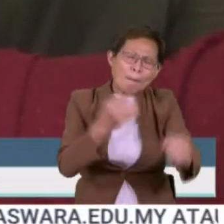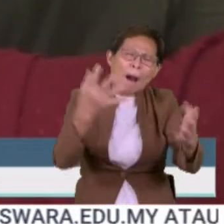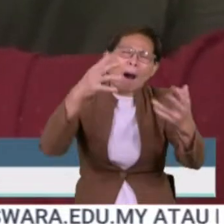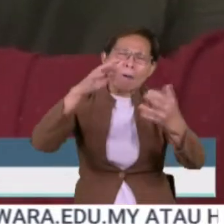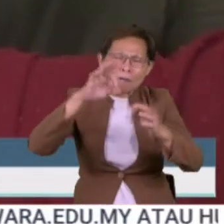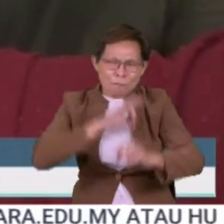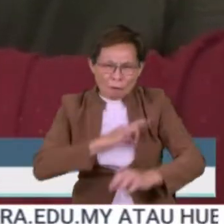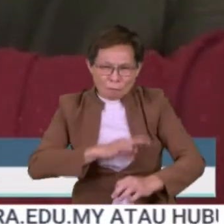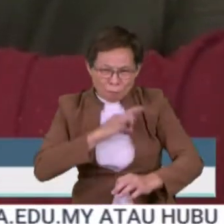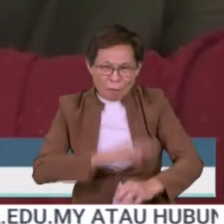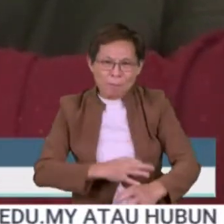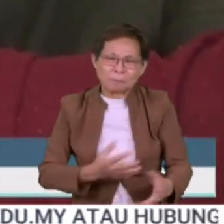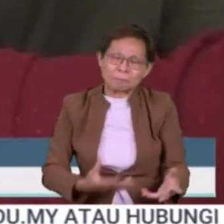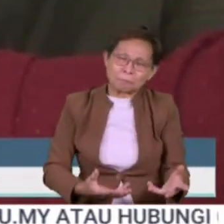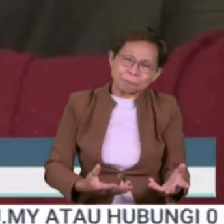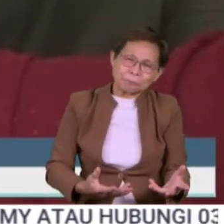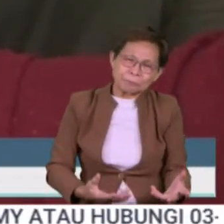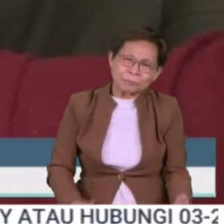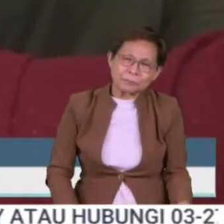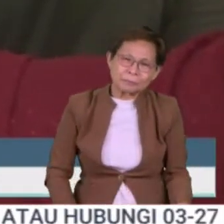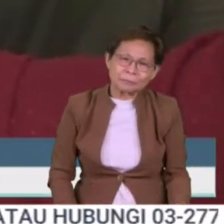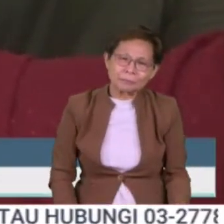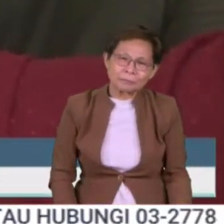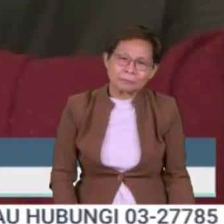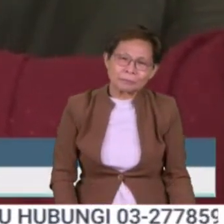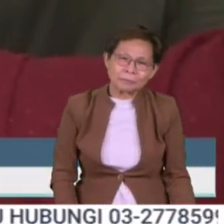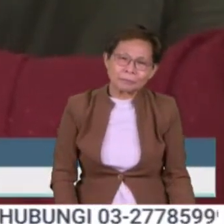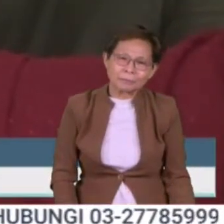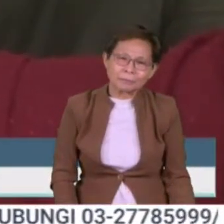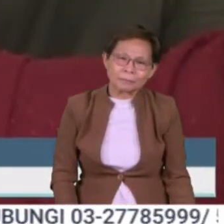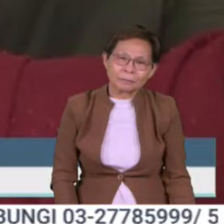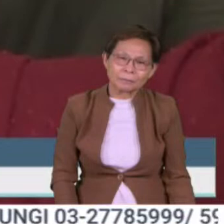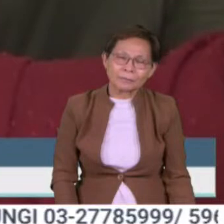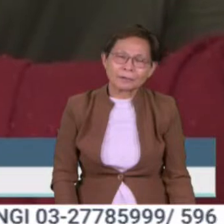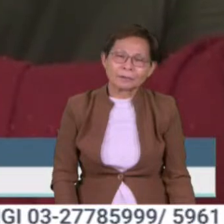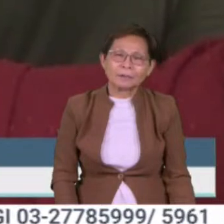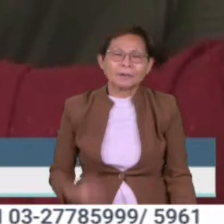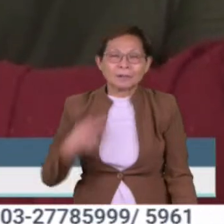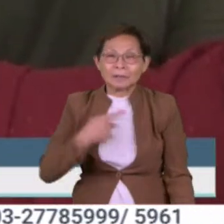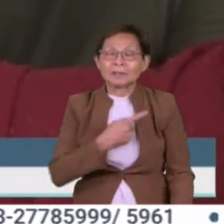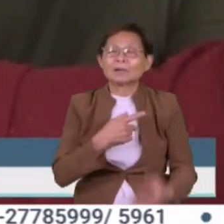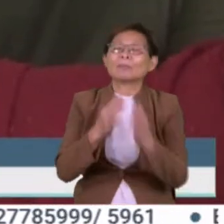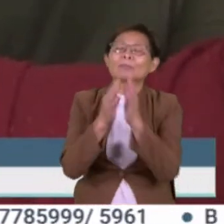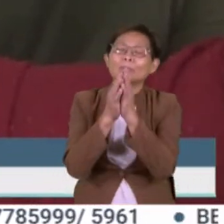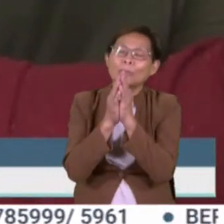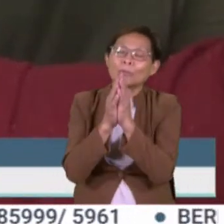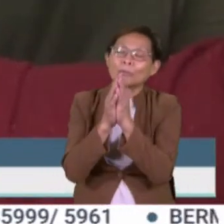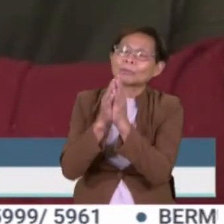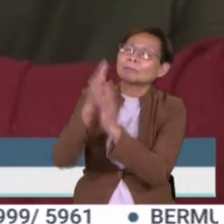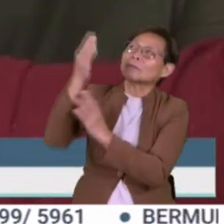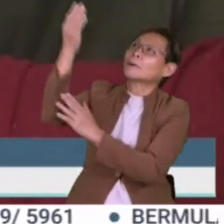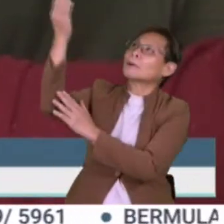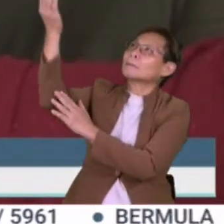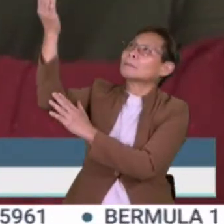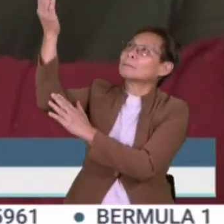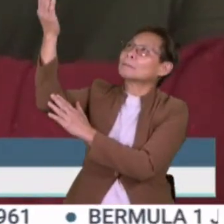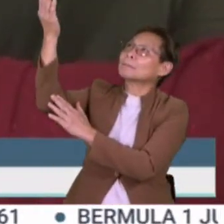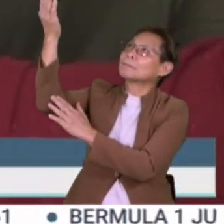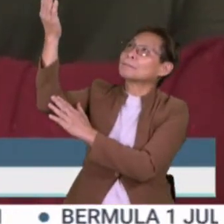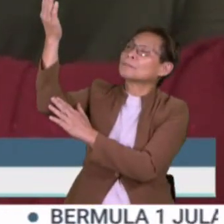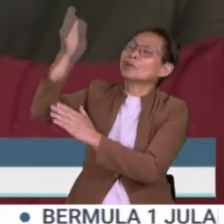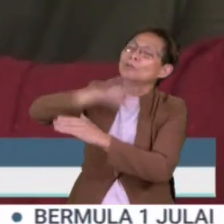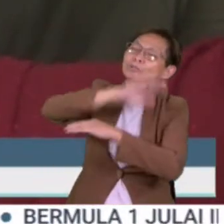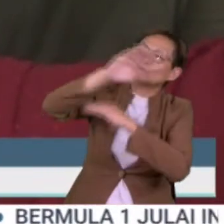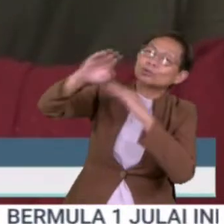terutama sekali kita harapkan Dan pohon kepada Allah Subhanahu Wa Ta'ala mudah-mudahan semuanya